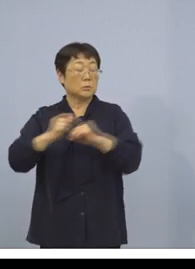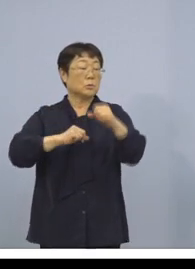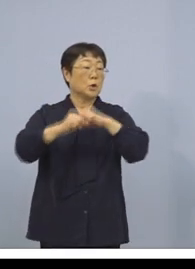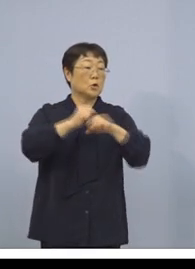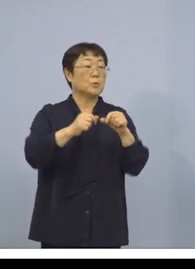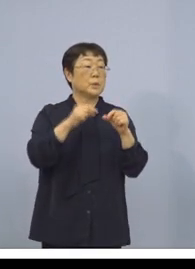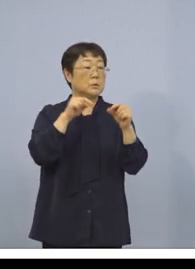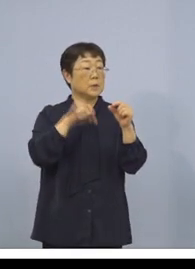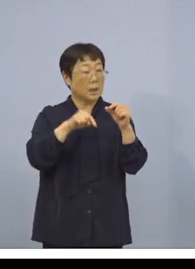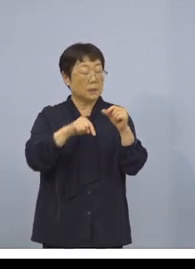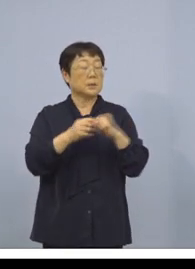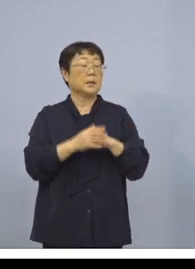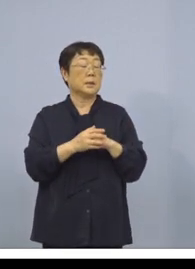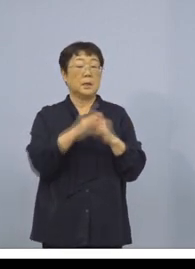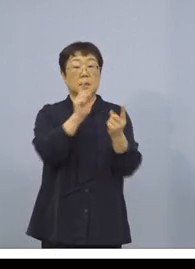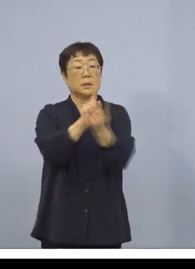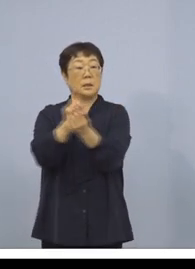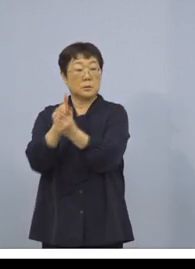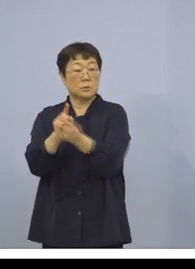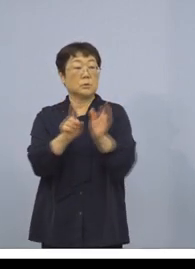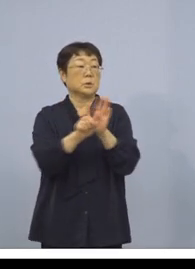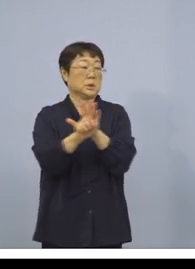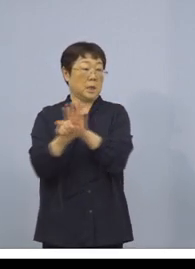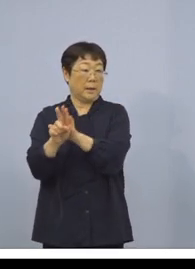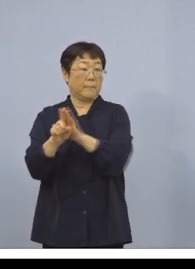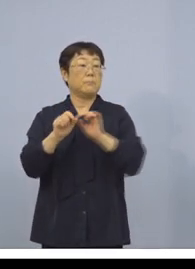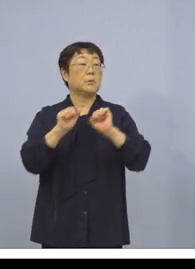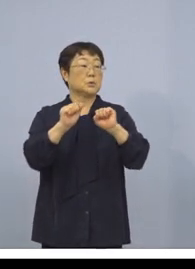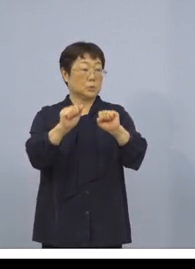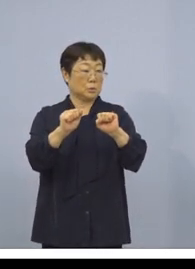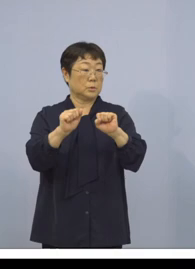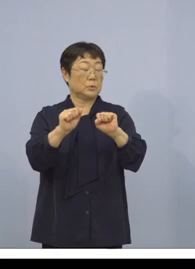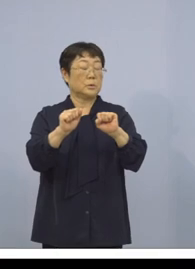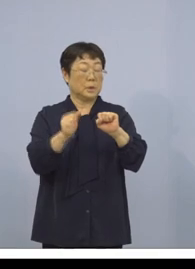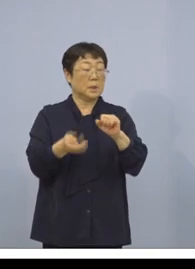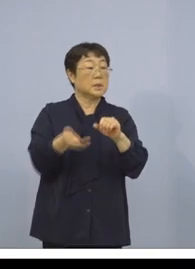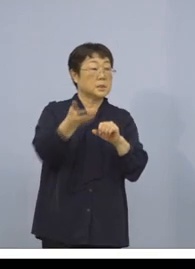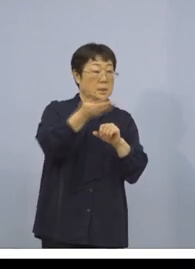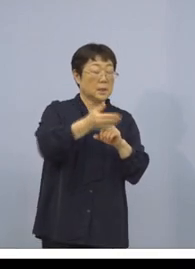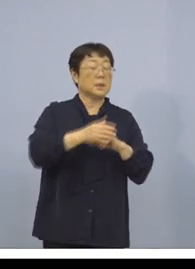ね、それに対する支援もさせていただきつつですね、